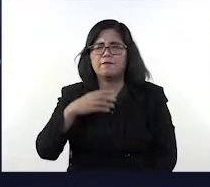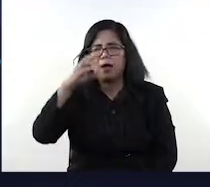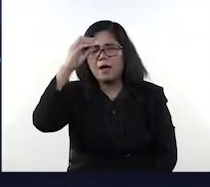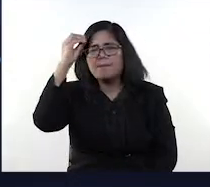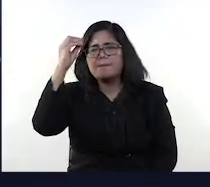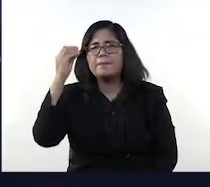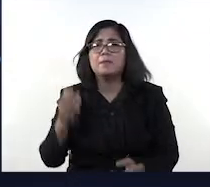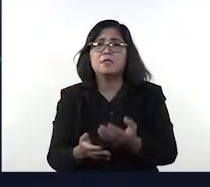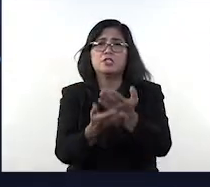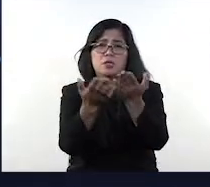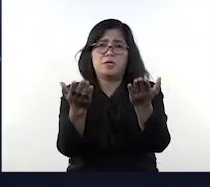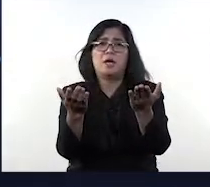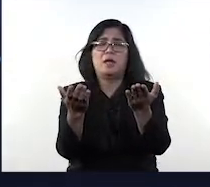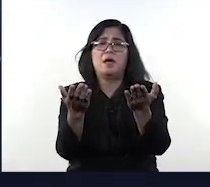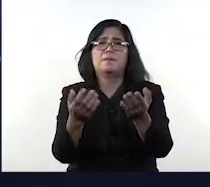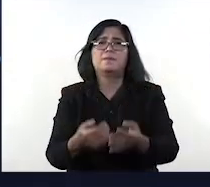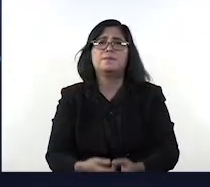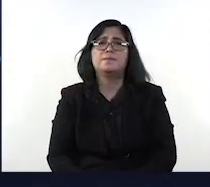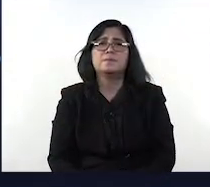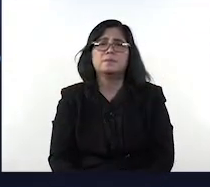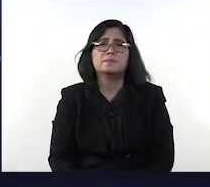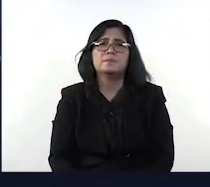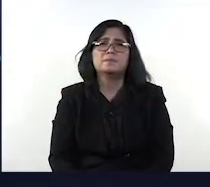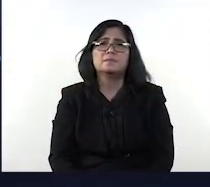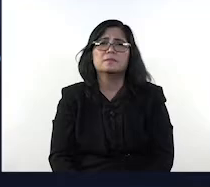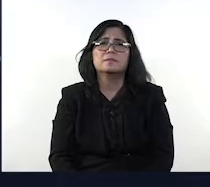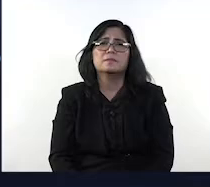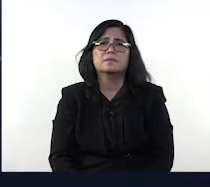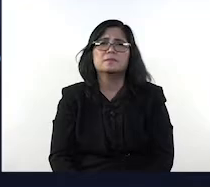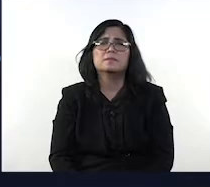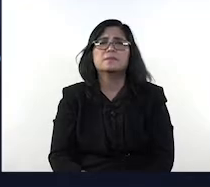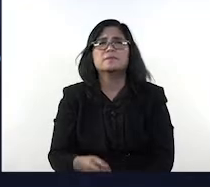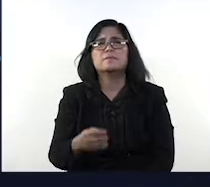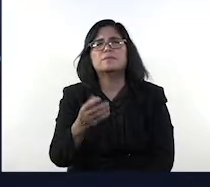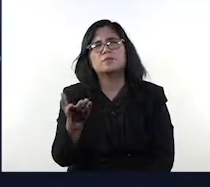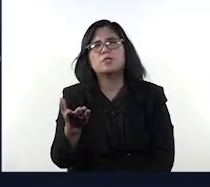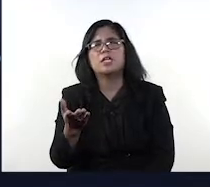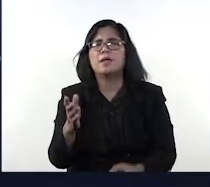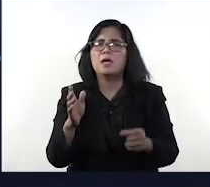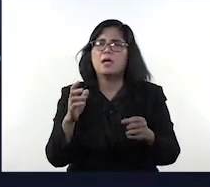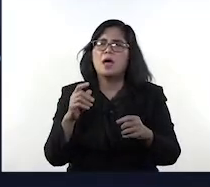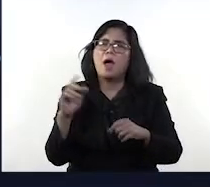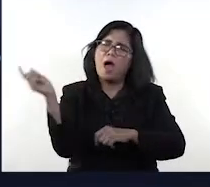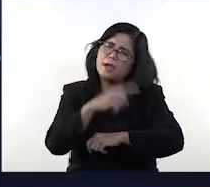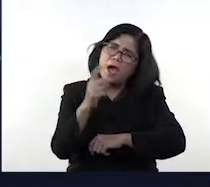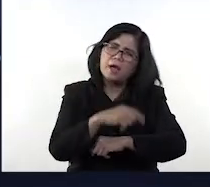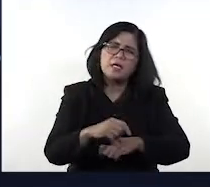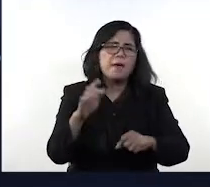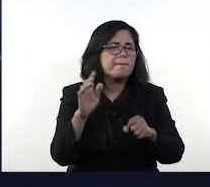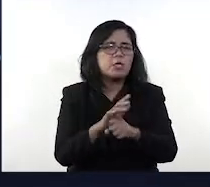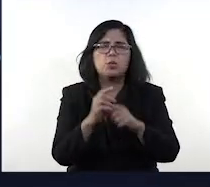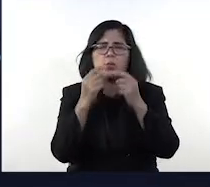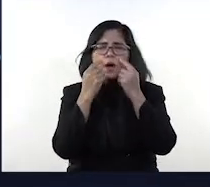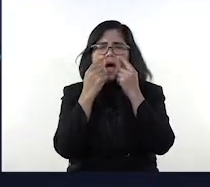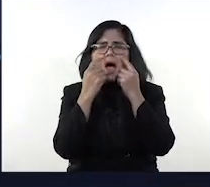device Halo Isti soft jeans Hai setthawut sebagian sehari-hari